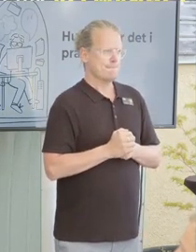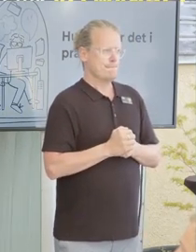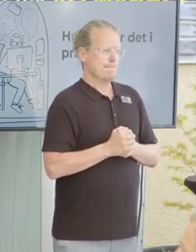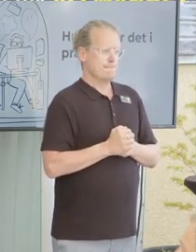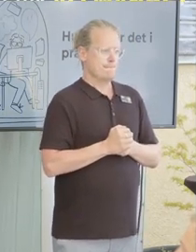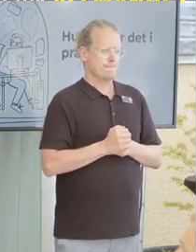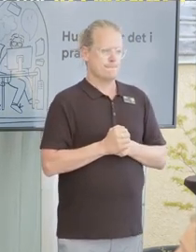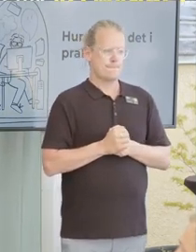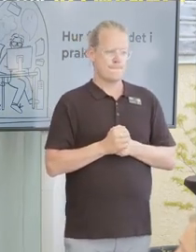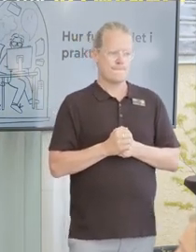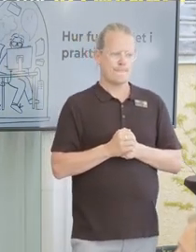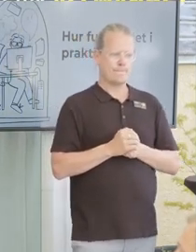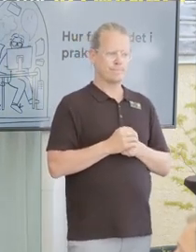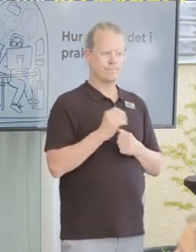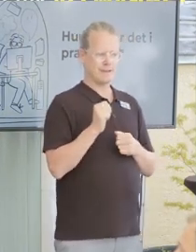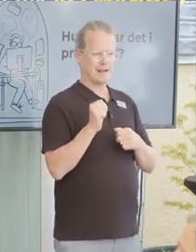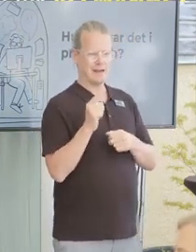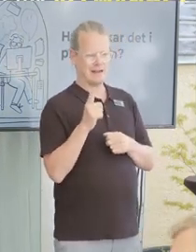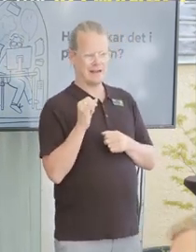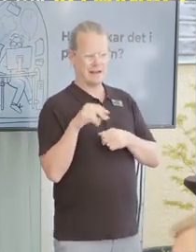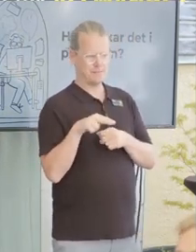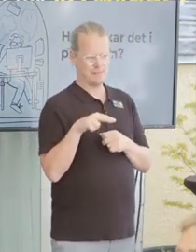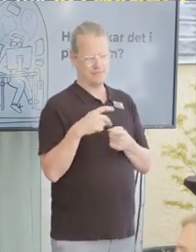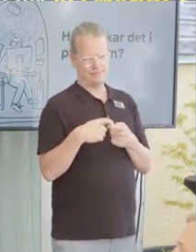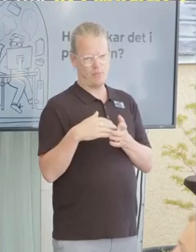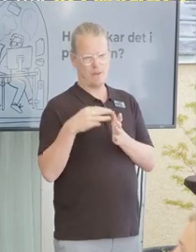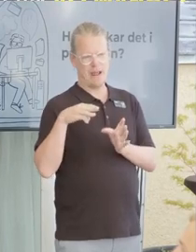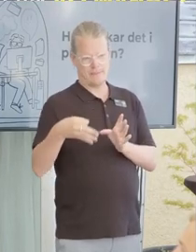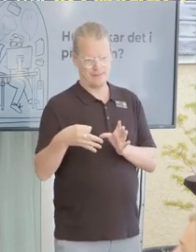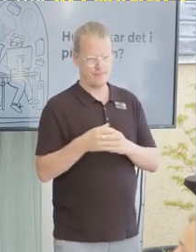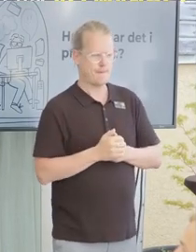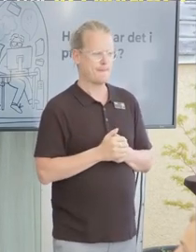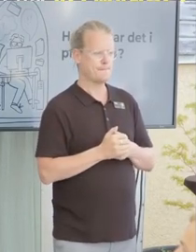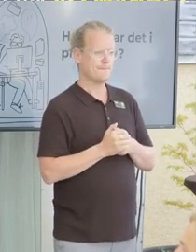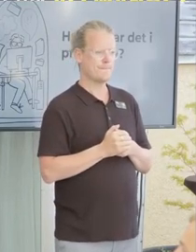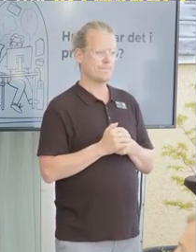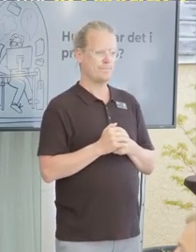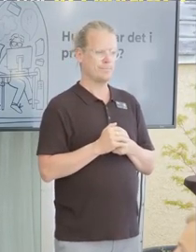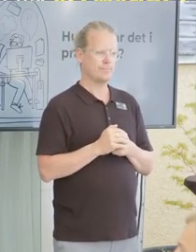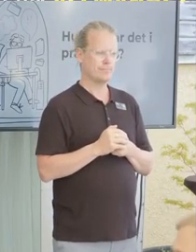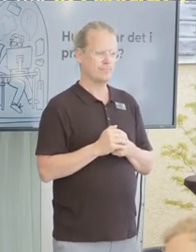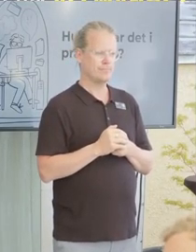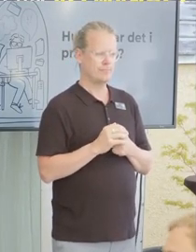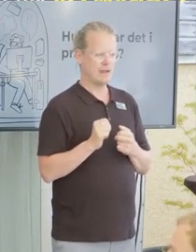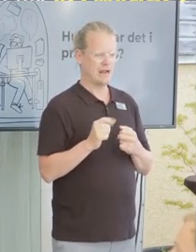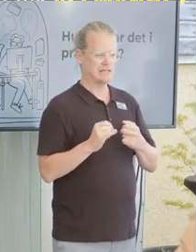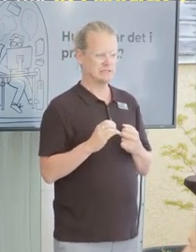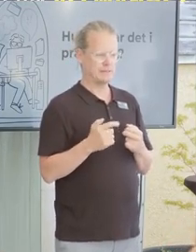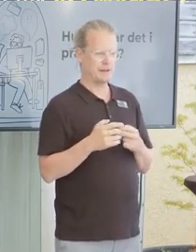välkomna Elin Söderberg från Miljöpartiet, riksdagsledamot, och Lili André från Kristdemokraterna, också